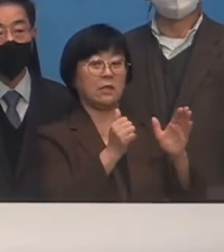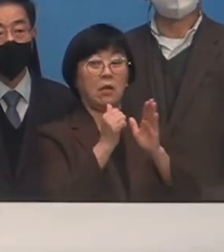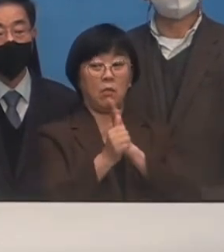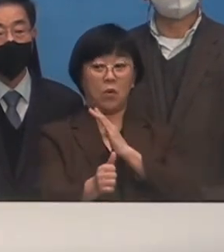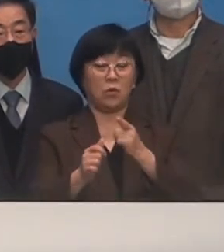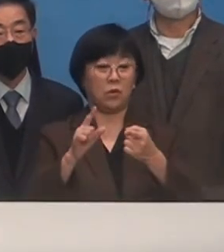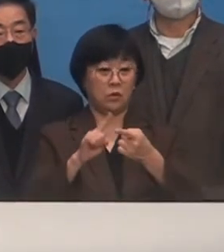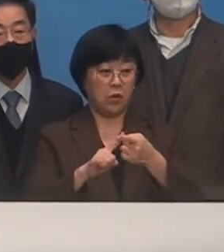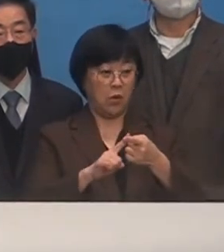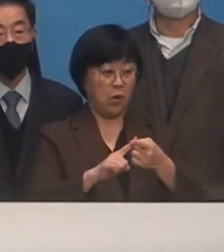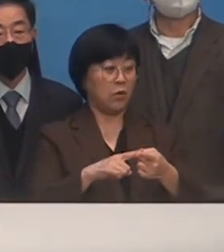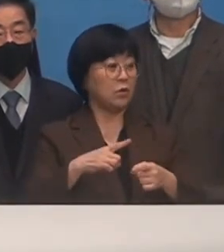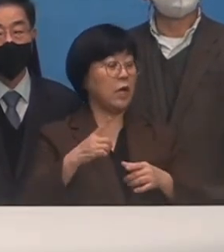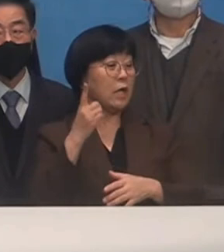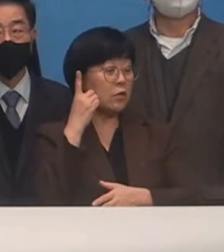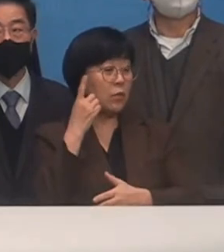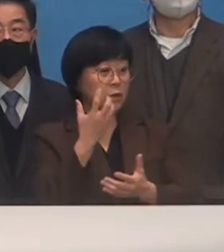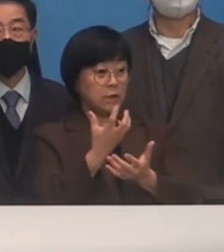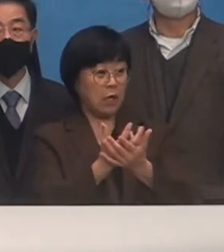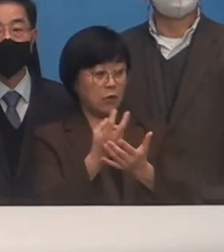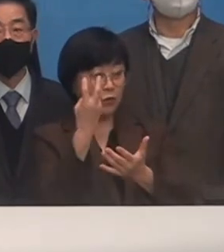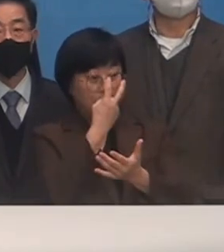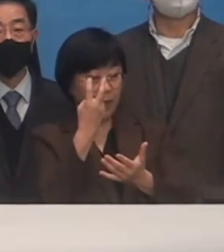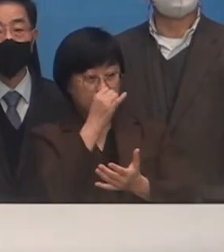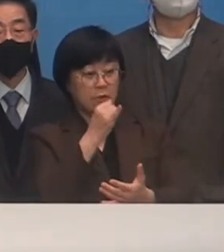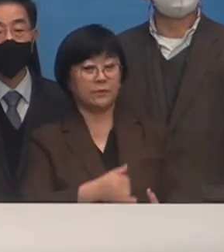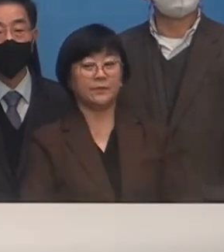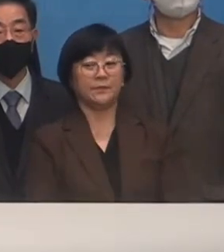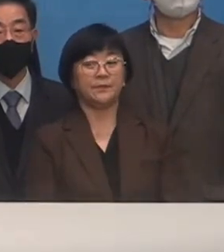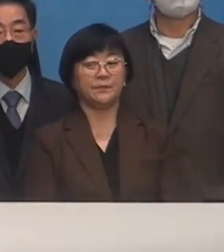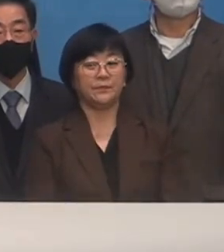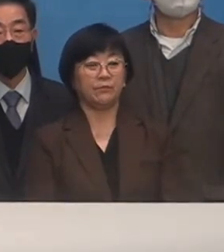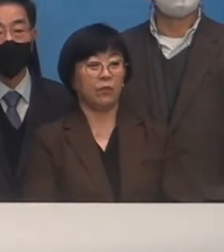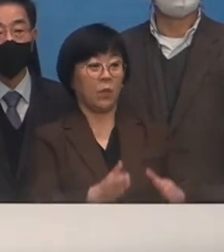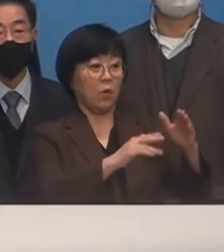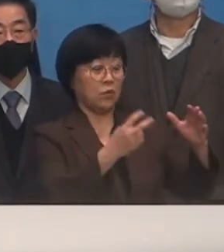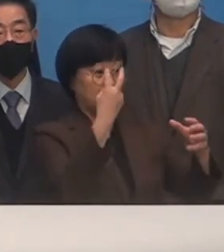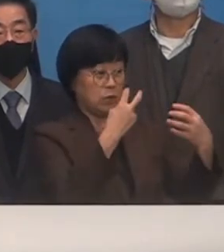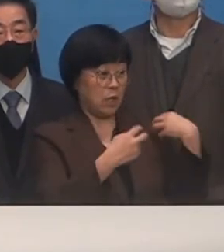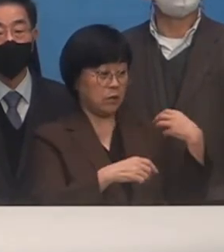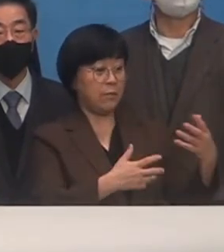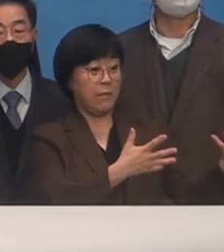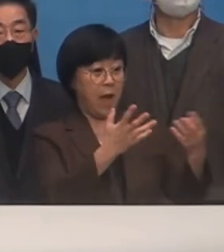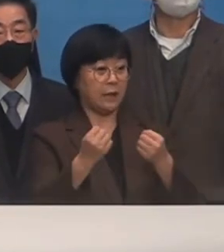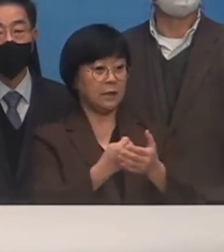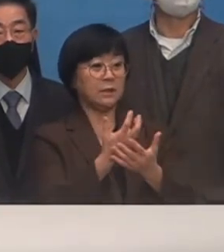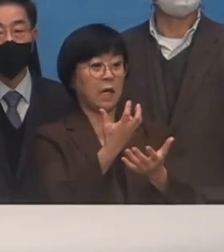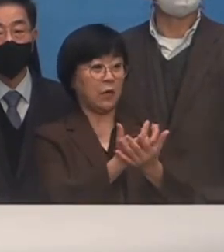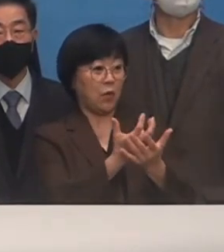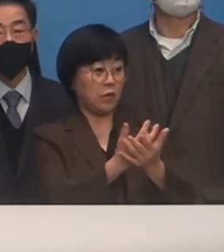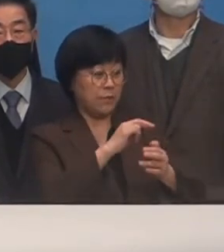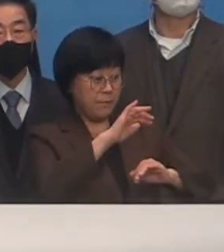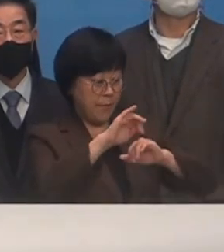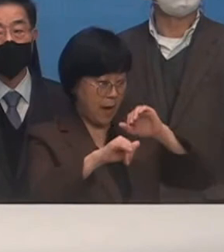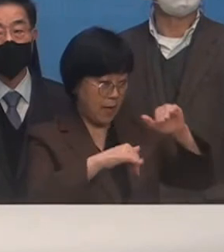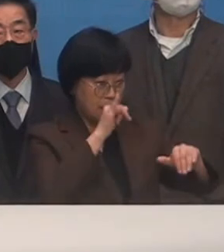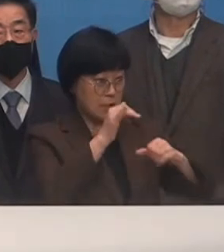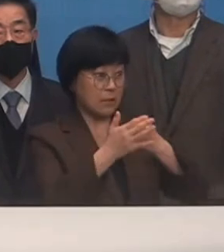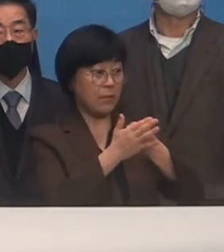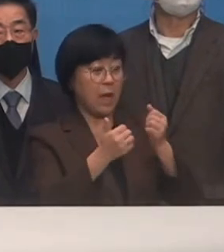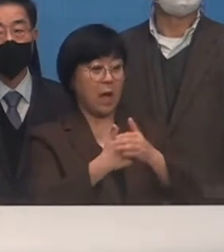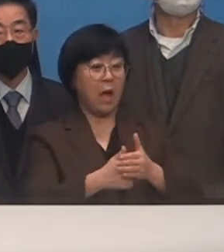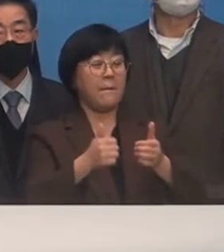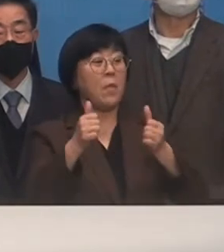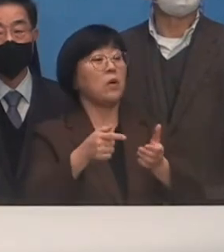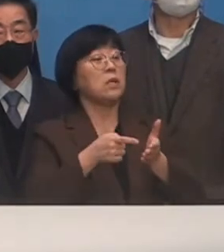대표들도 무더기로 통신 자료를 조회당했습니다. 공수처는 이렇게 많은 통신 내역을 들여다봤지만